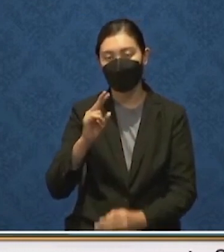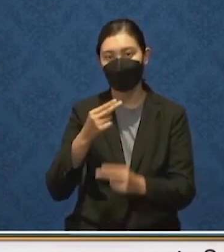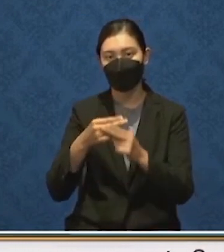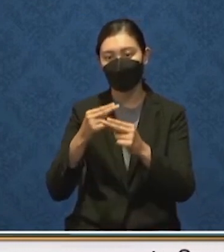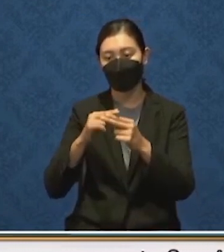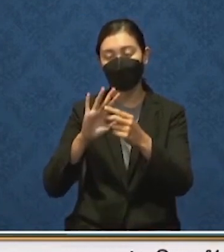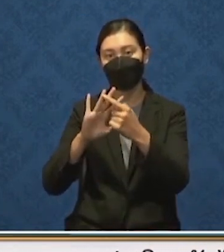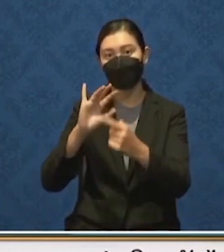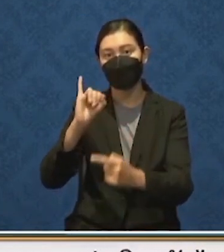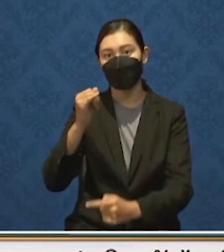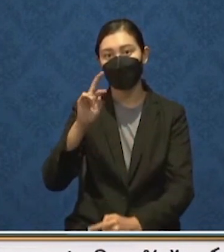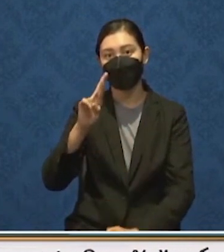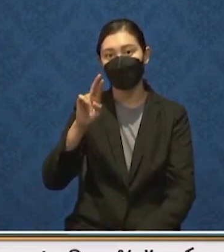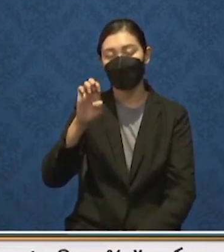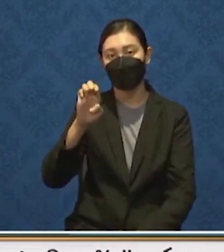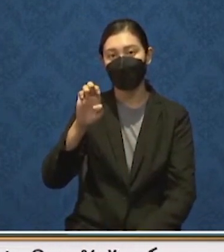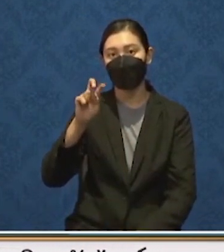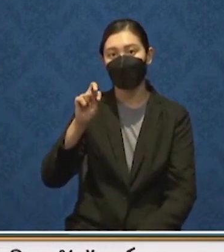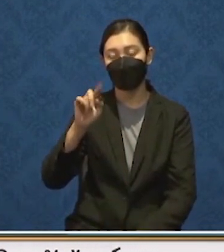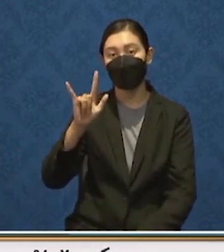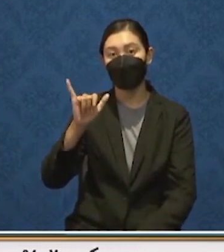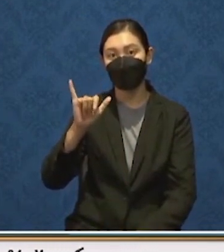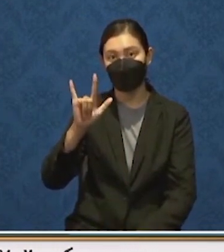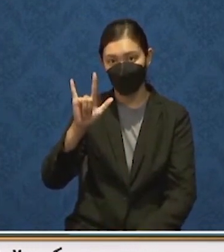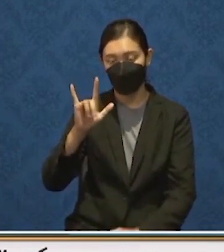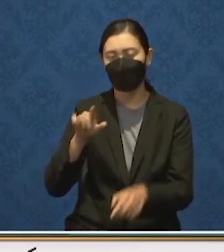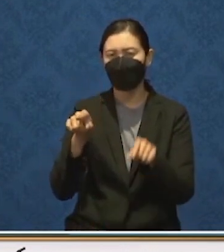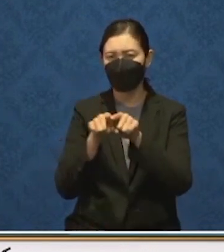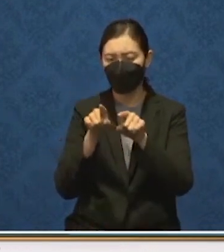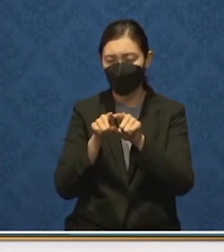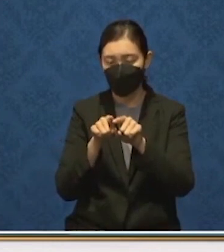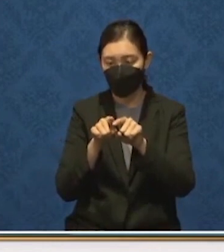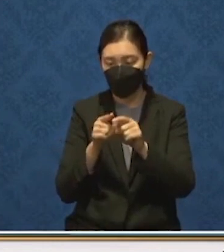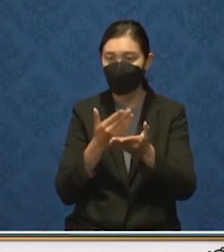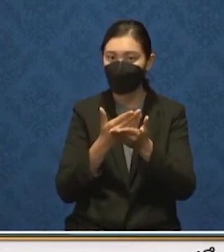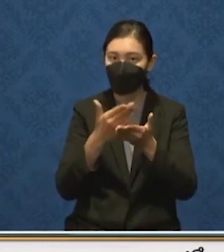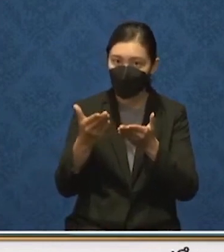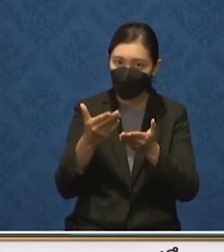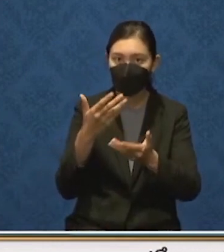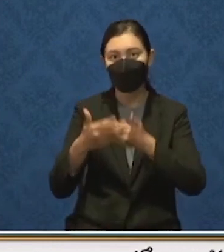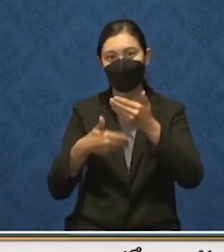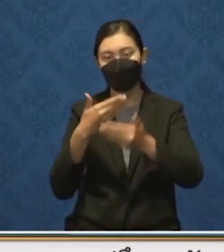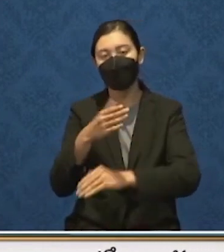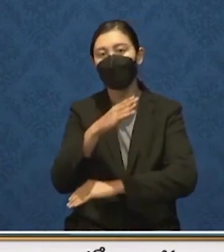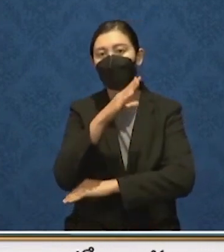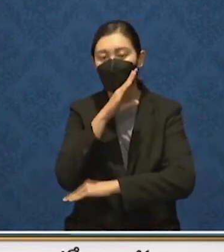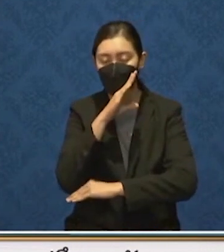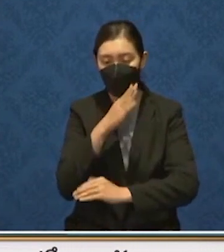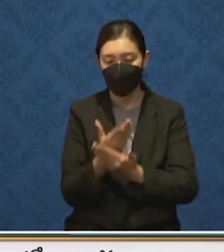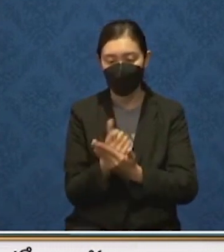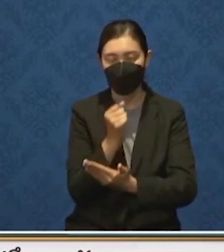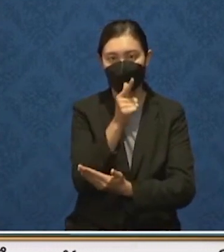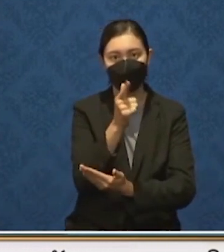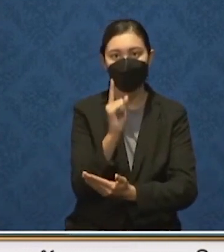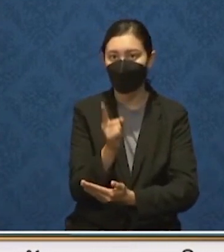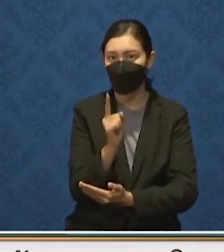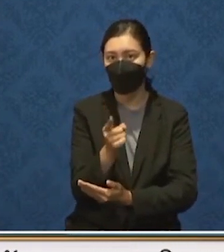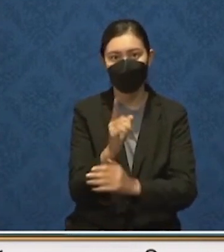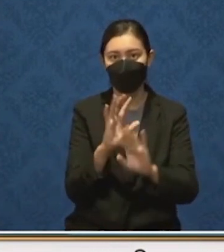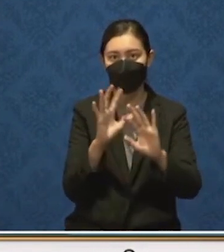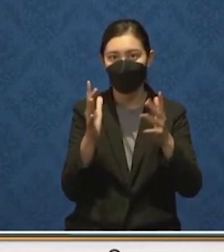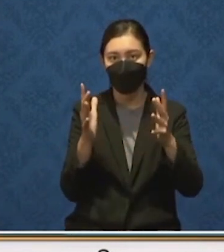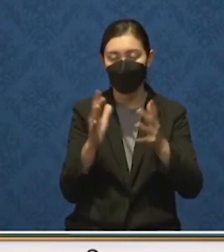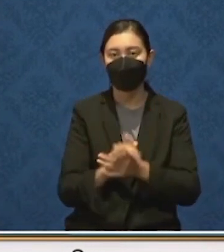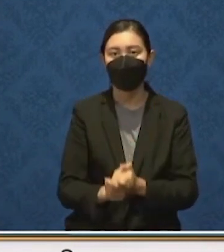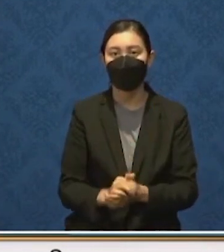มีพฤติกรรมนาสงสัยว่เป็นการซ้อขายปลอมไม่มีหกธานใการชำระเงิญจริงแต่เป็นใน ลัษ